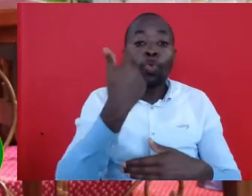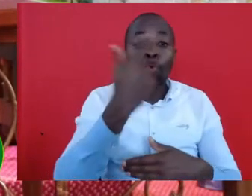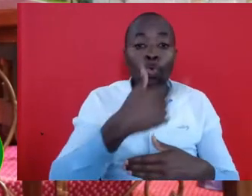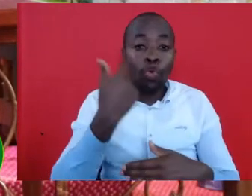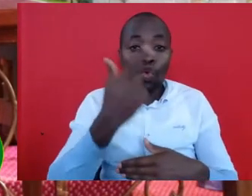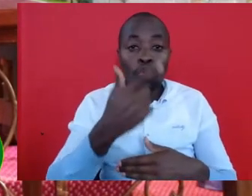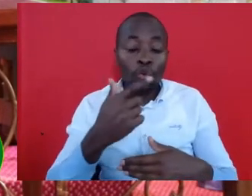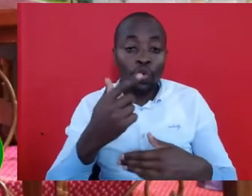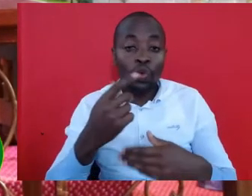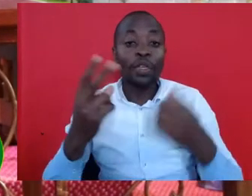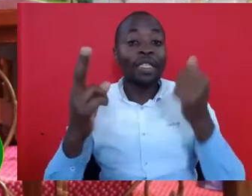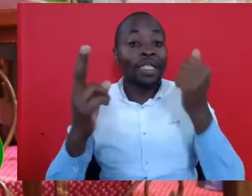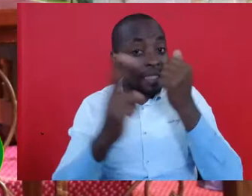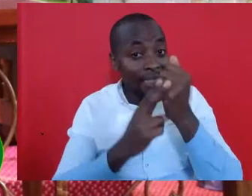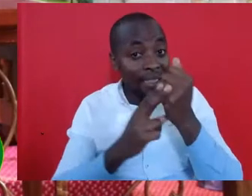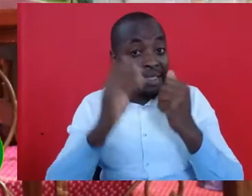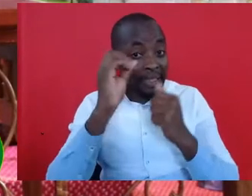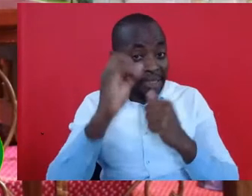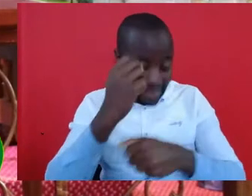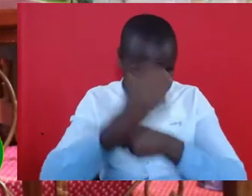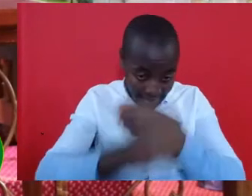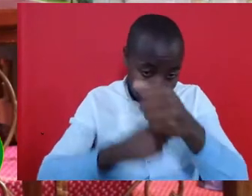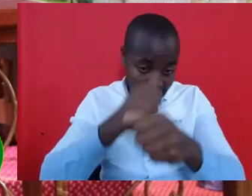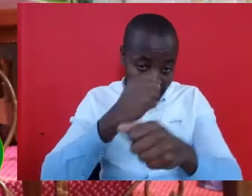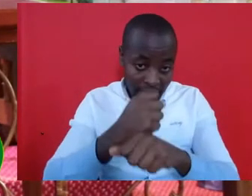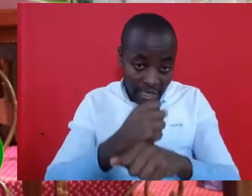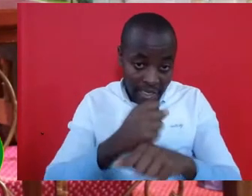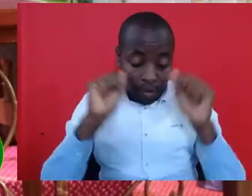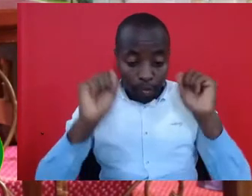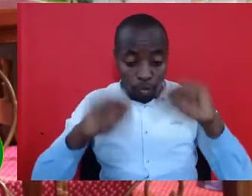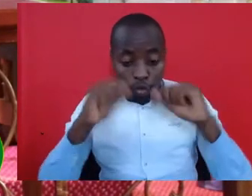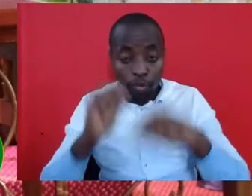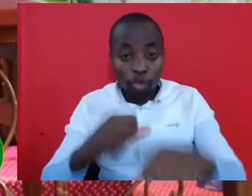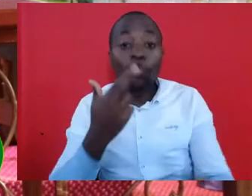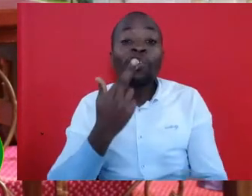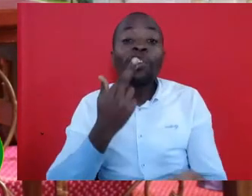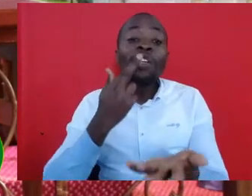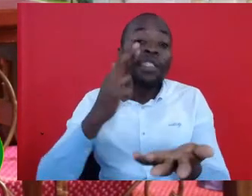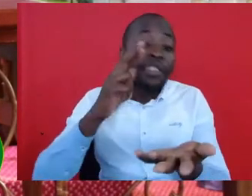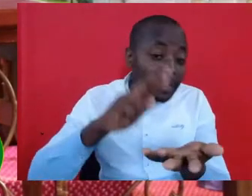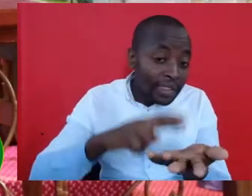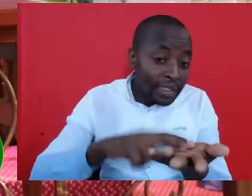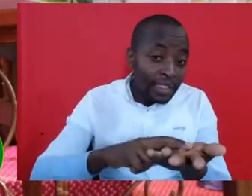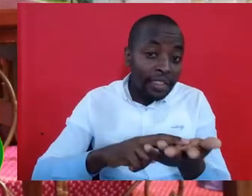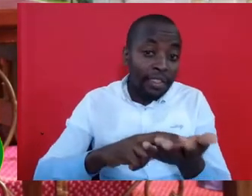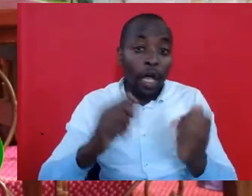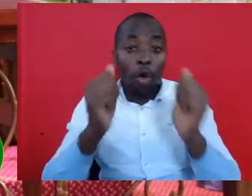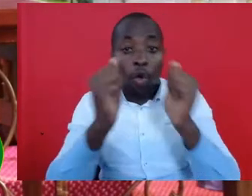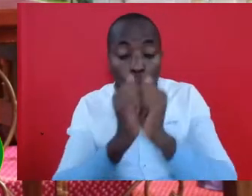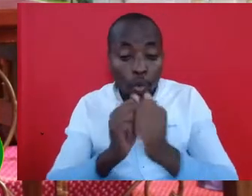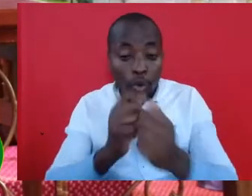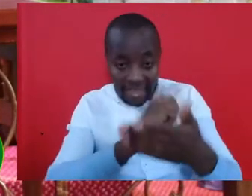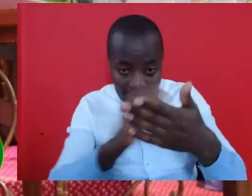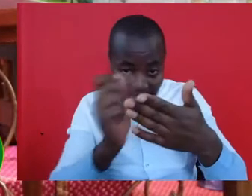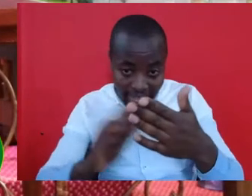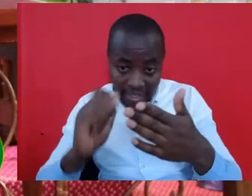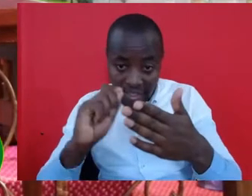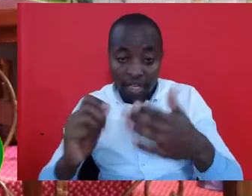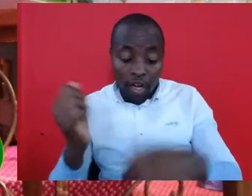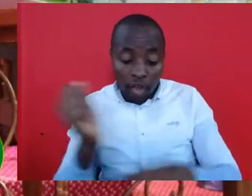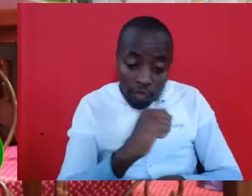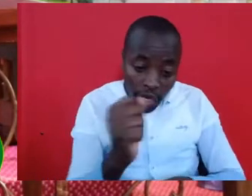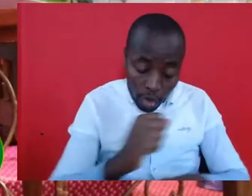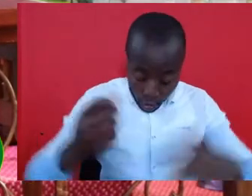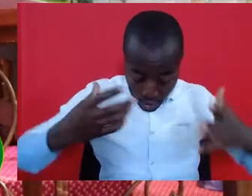60 na kuendelea, muweze kujiandikisha katika na secretary wa senior citizen ili muweze